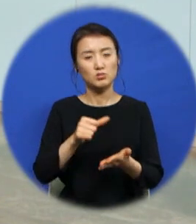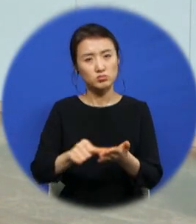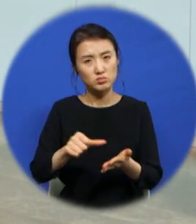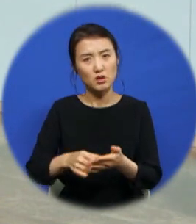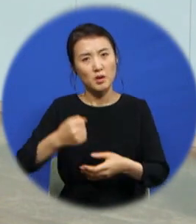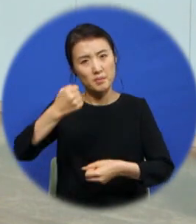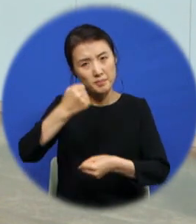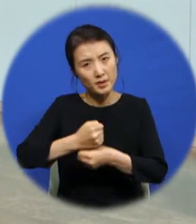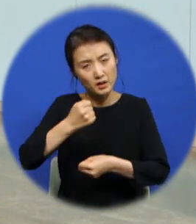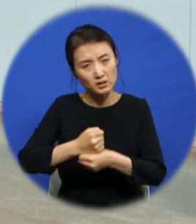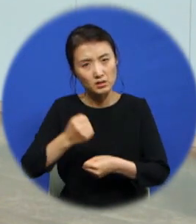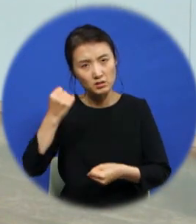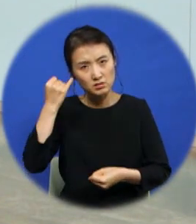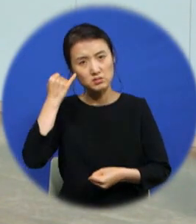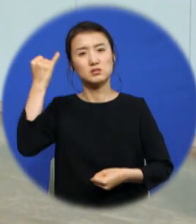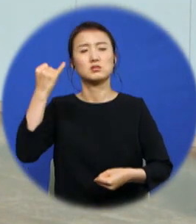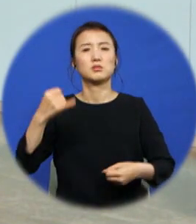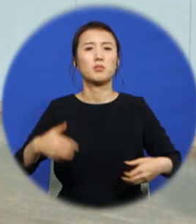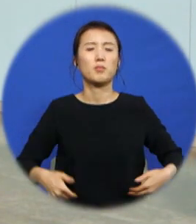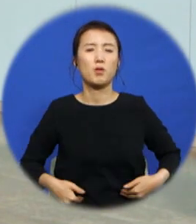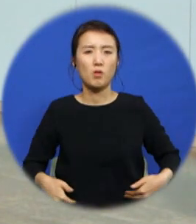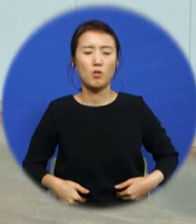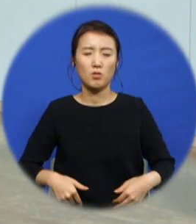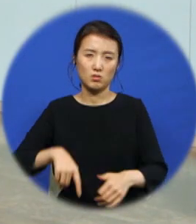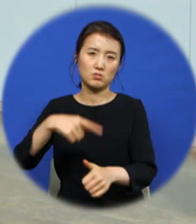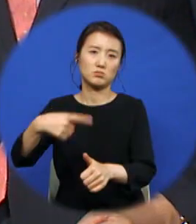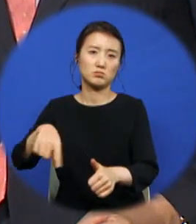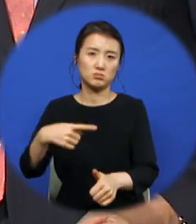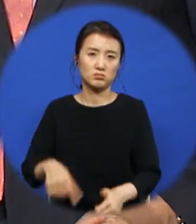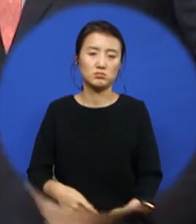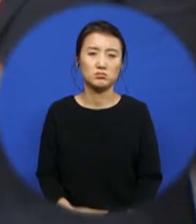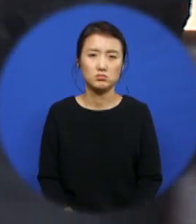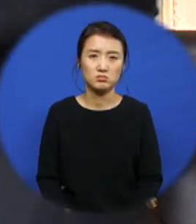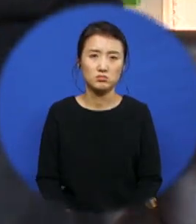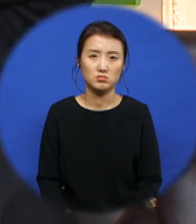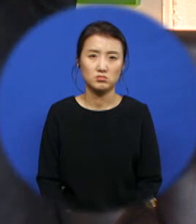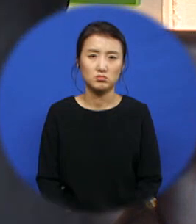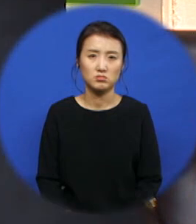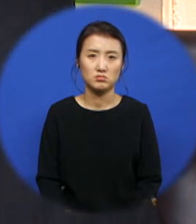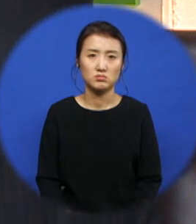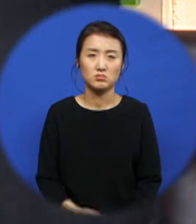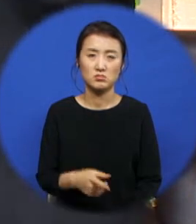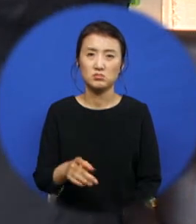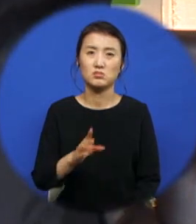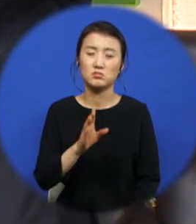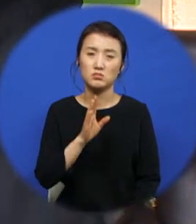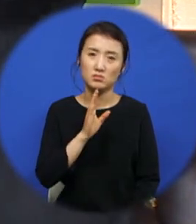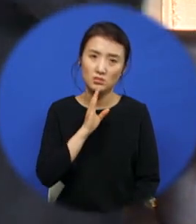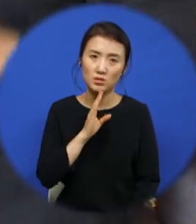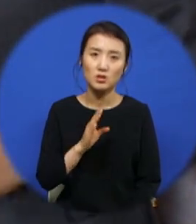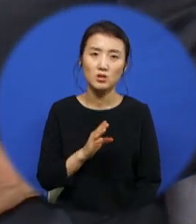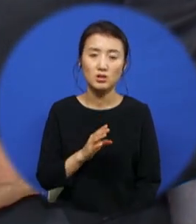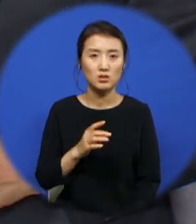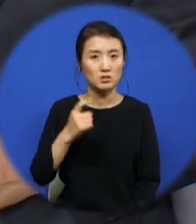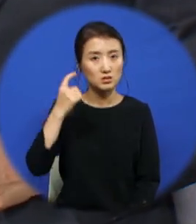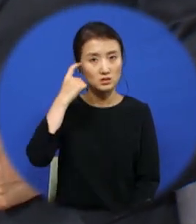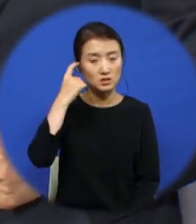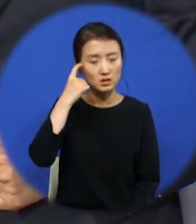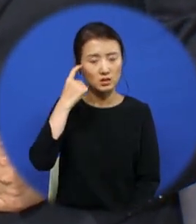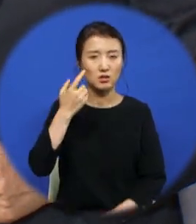만들어 내는 주체가 돼야 된다고 아래 끼는 거야 엄청난 이름들 관점의 변화